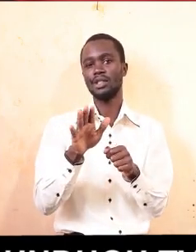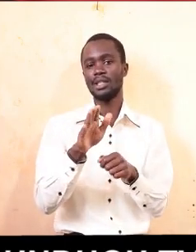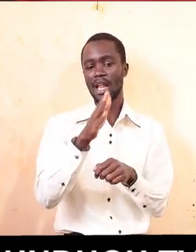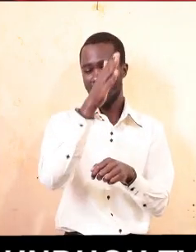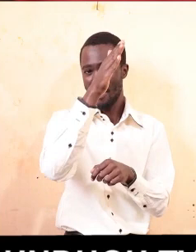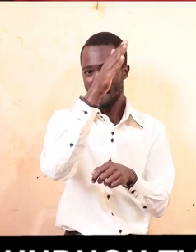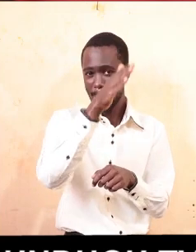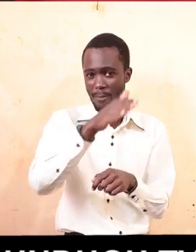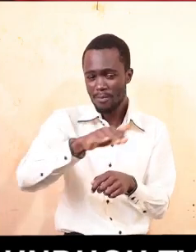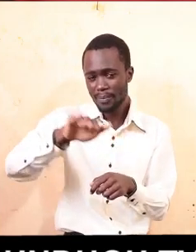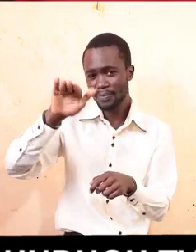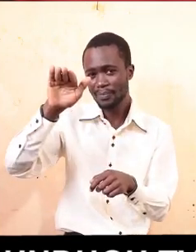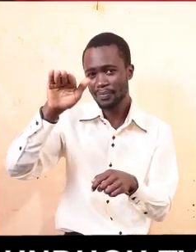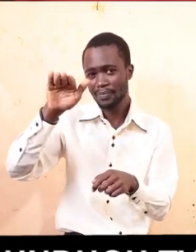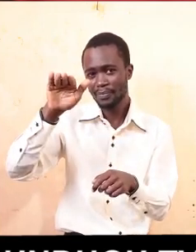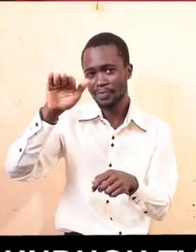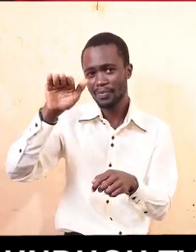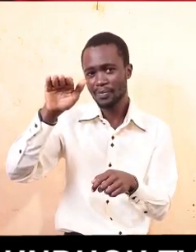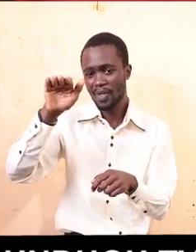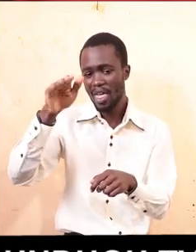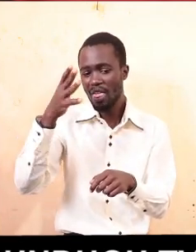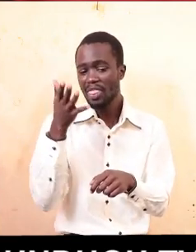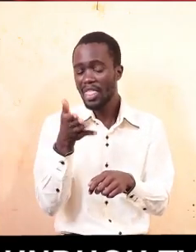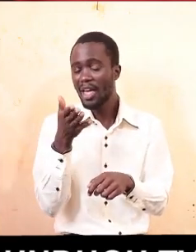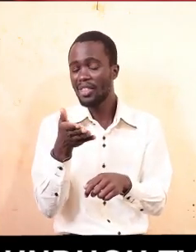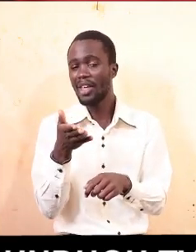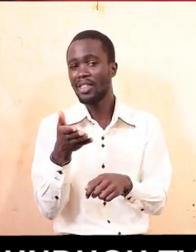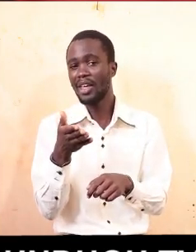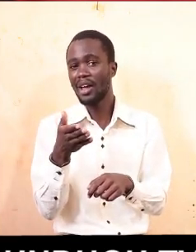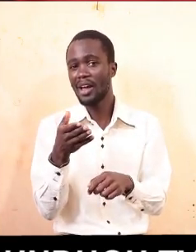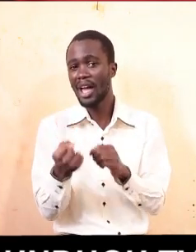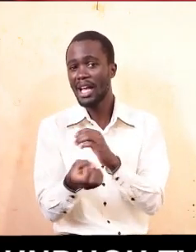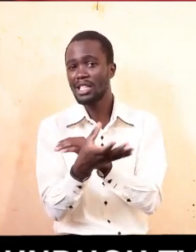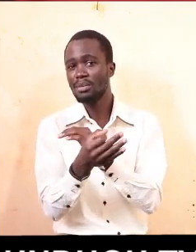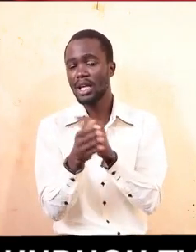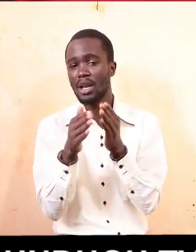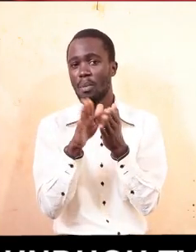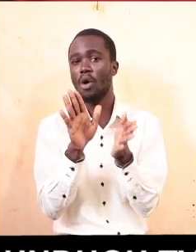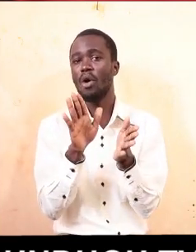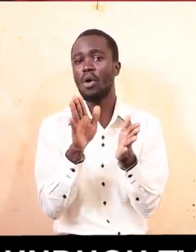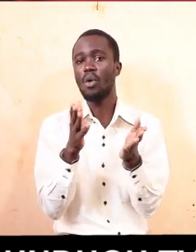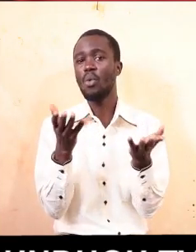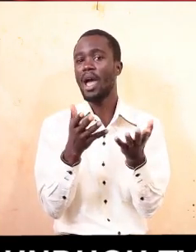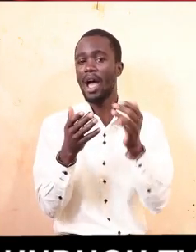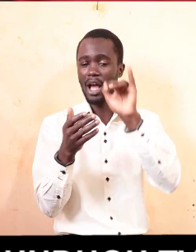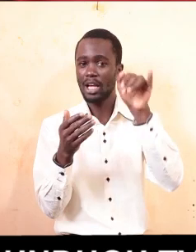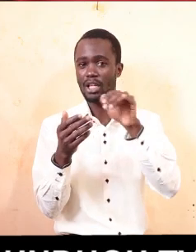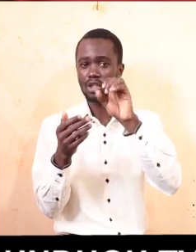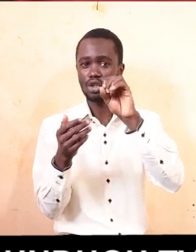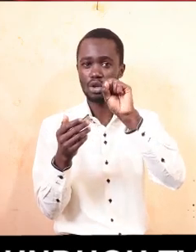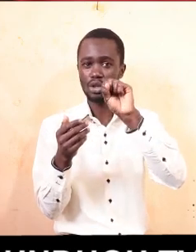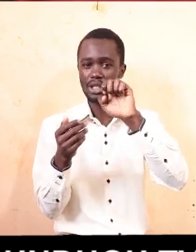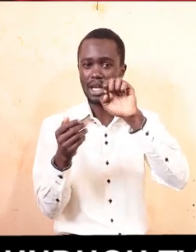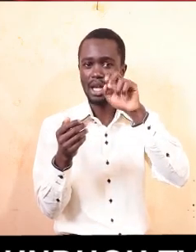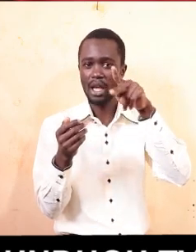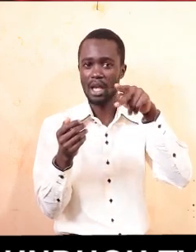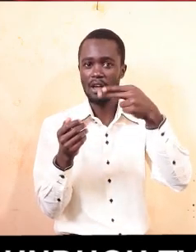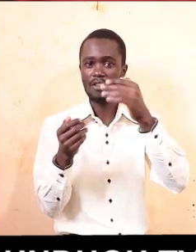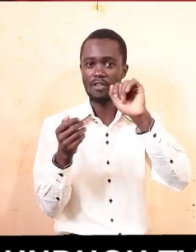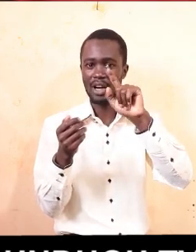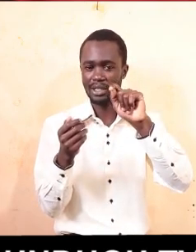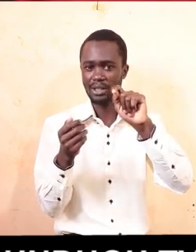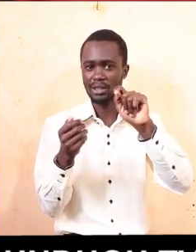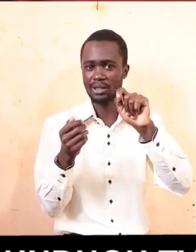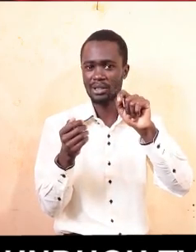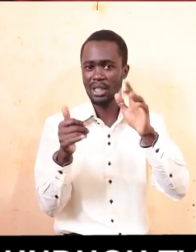hukumu, hapo ndio inasungumsiwa, na ndio bonde la Yosefati niliyotangulia kusema. Na ndiposa